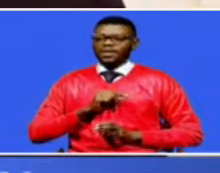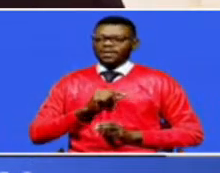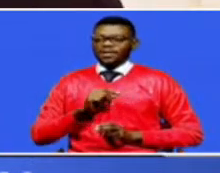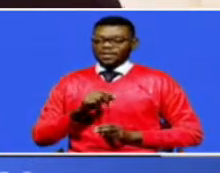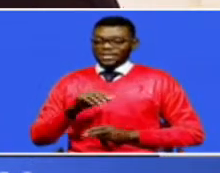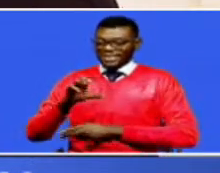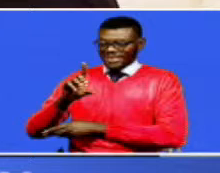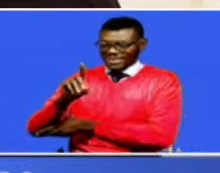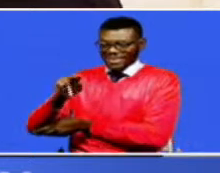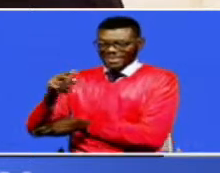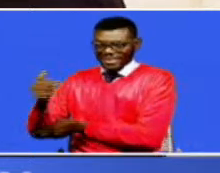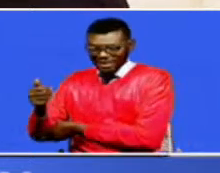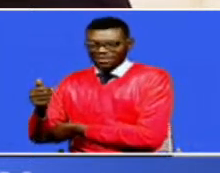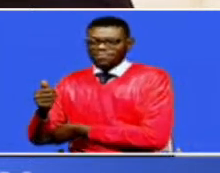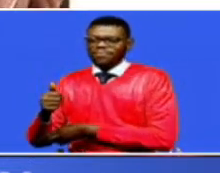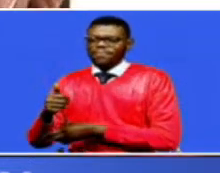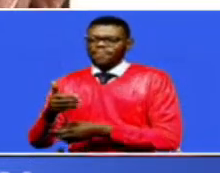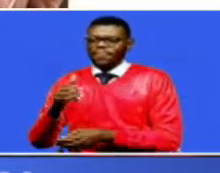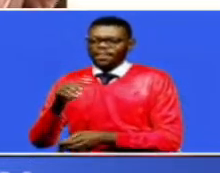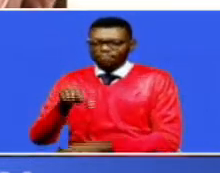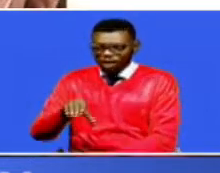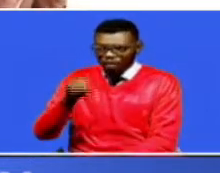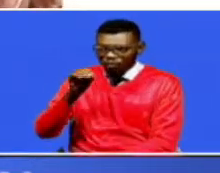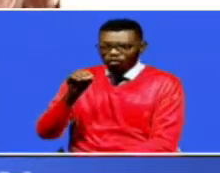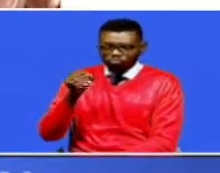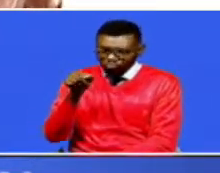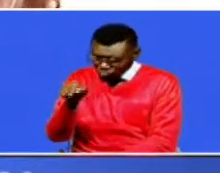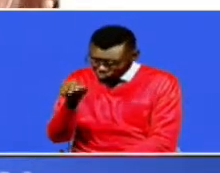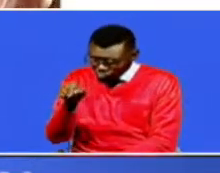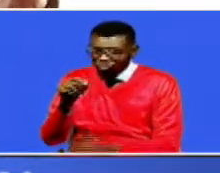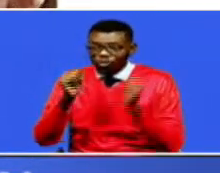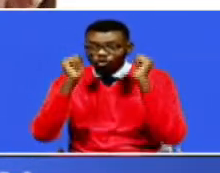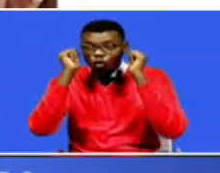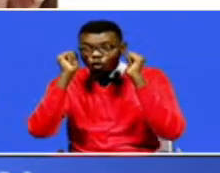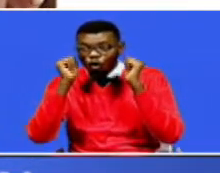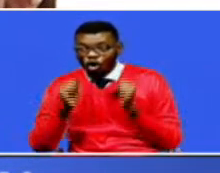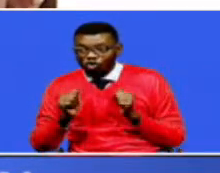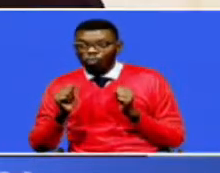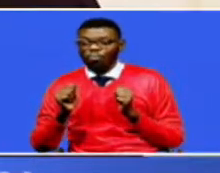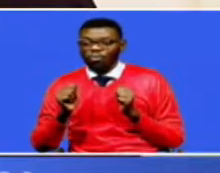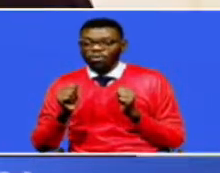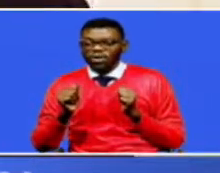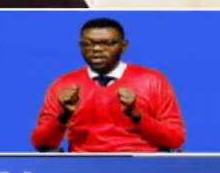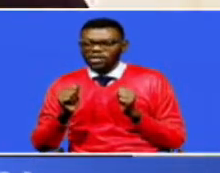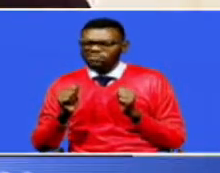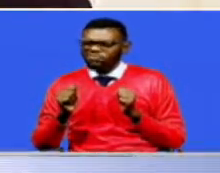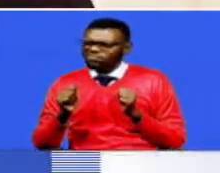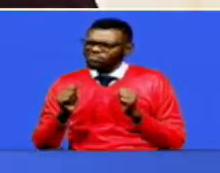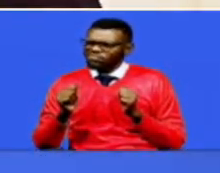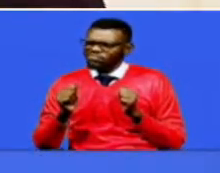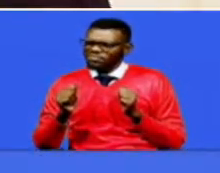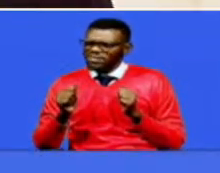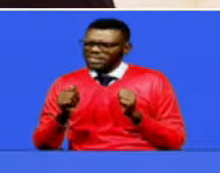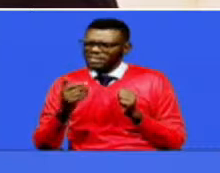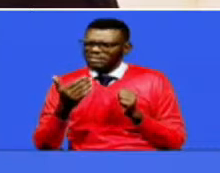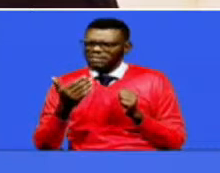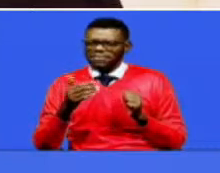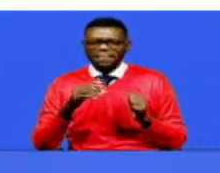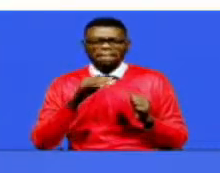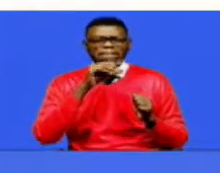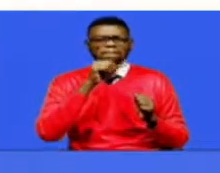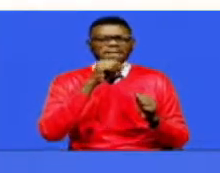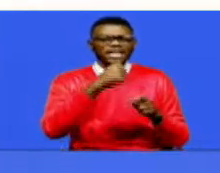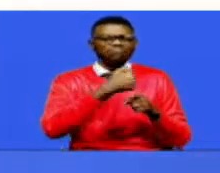profile generated from the semen from the condom 6C was of unknown male